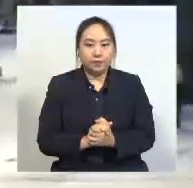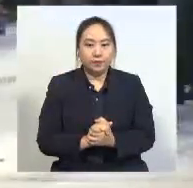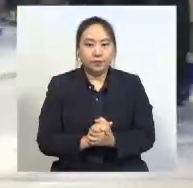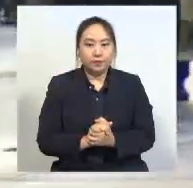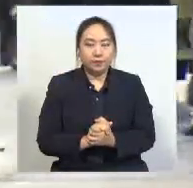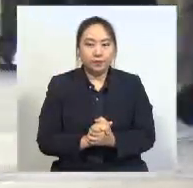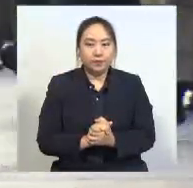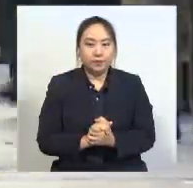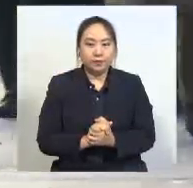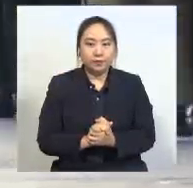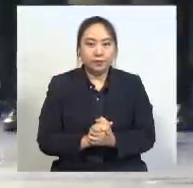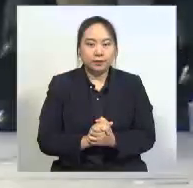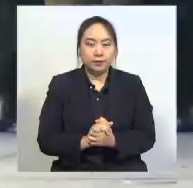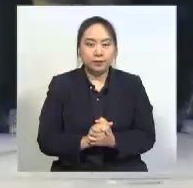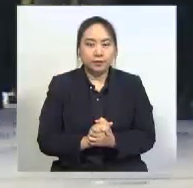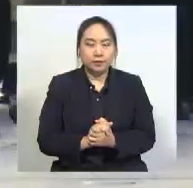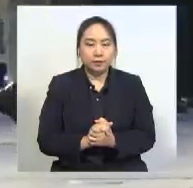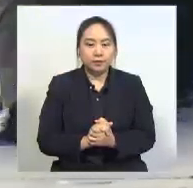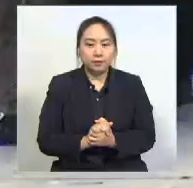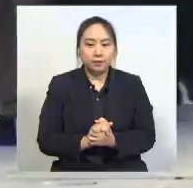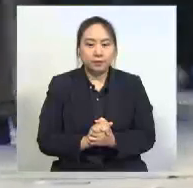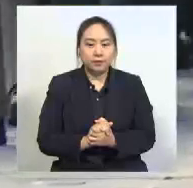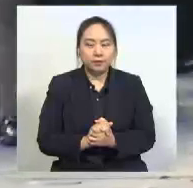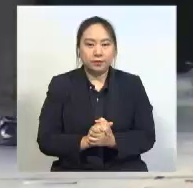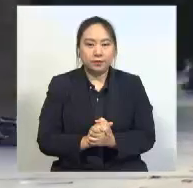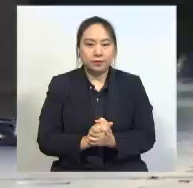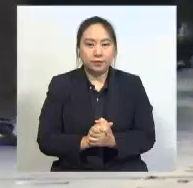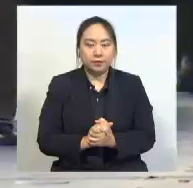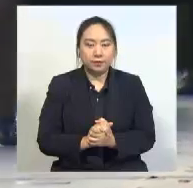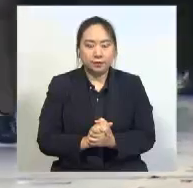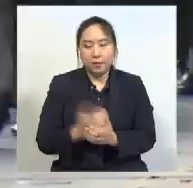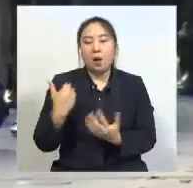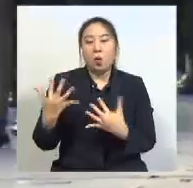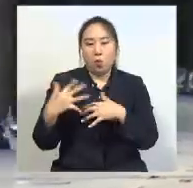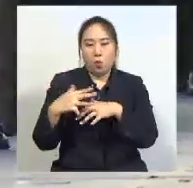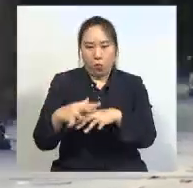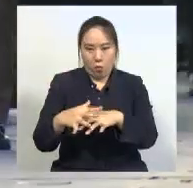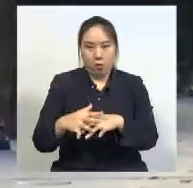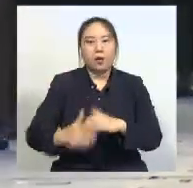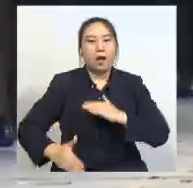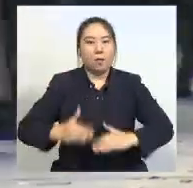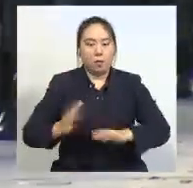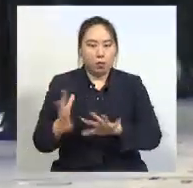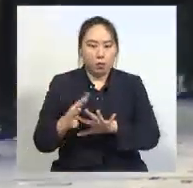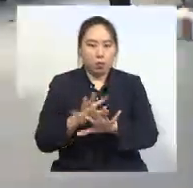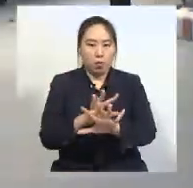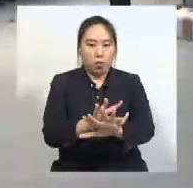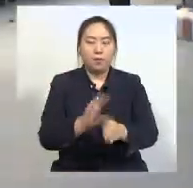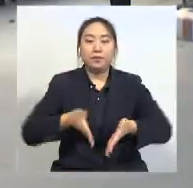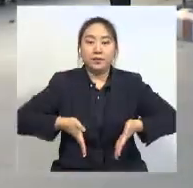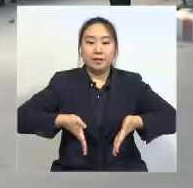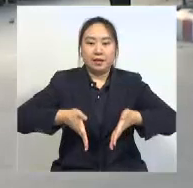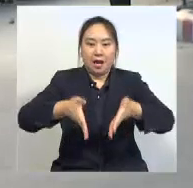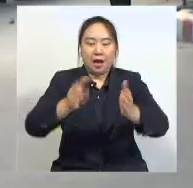ารินีสิริภัทรมหาวชระราชธิดาร่วมทรงพระดำเนินในขบวนด้วยรวมระยะทา